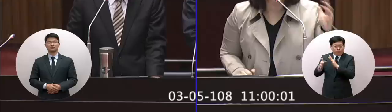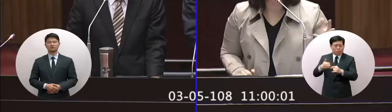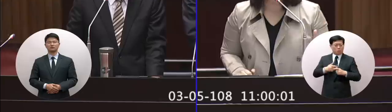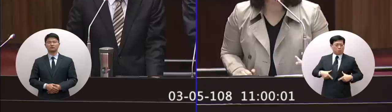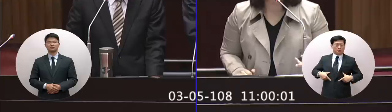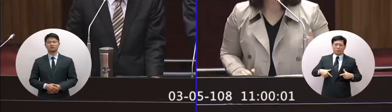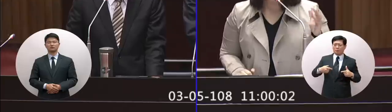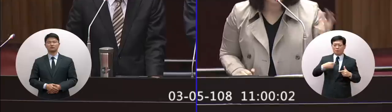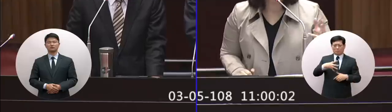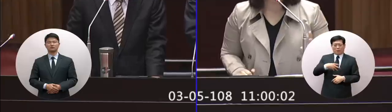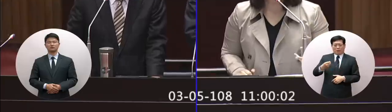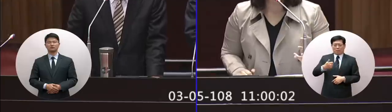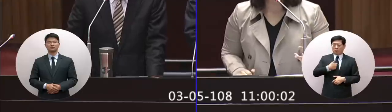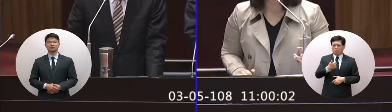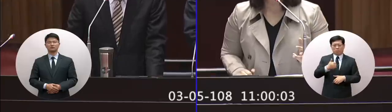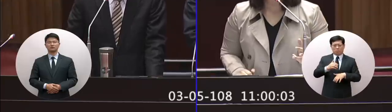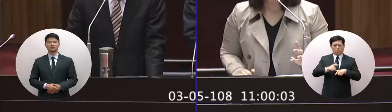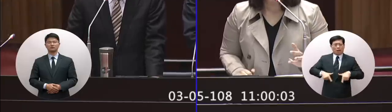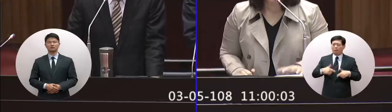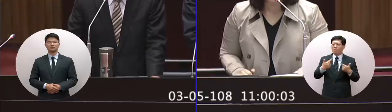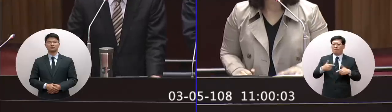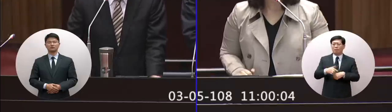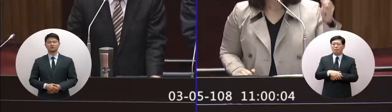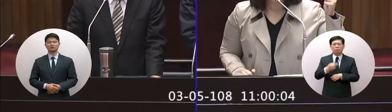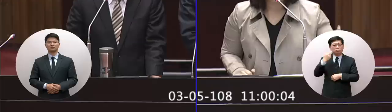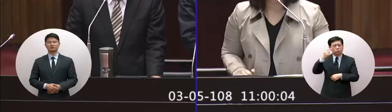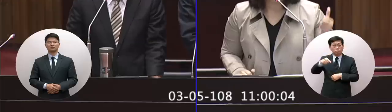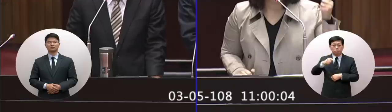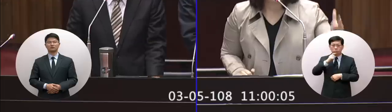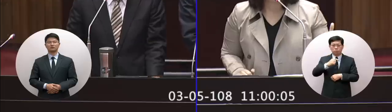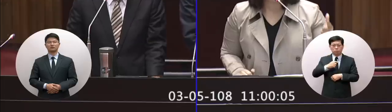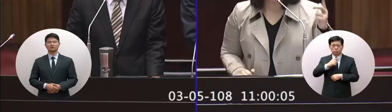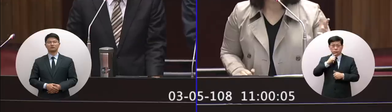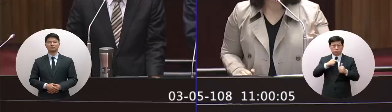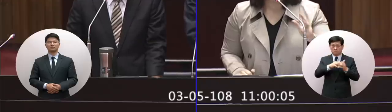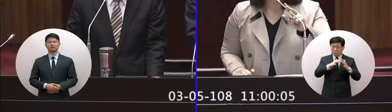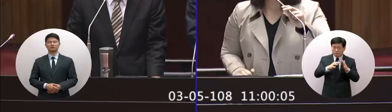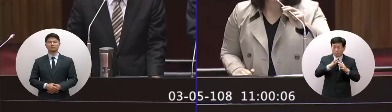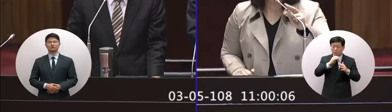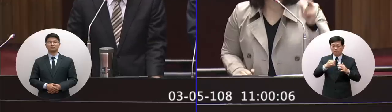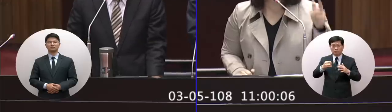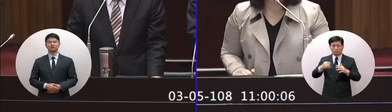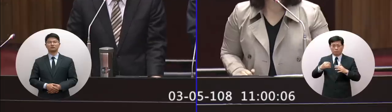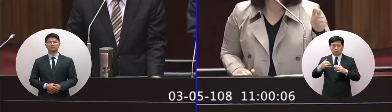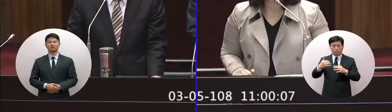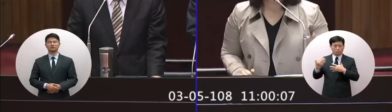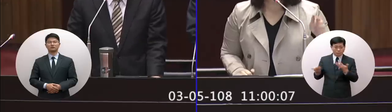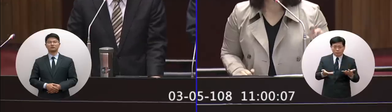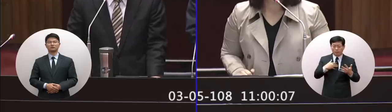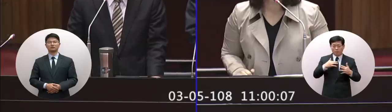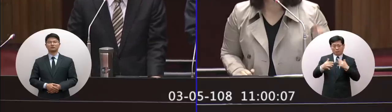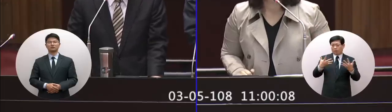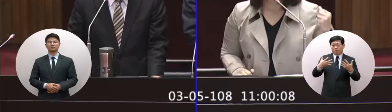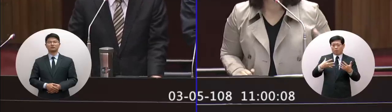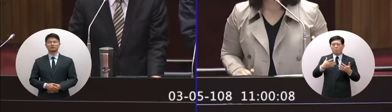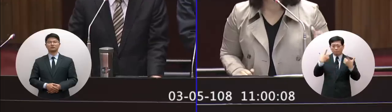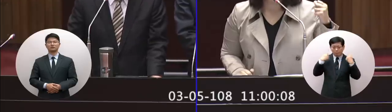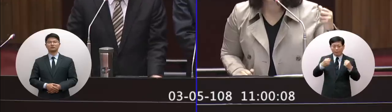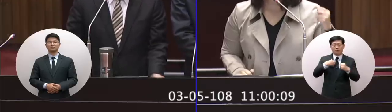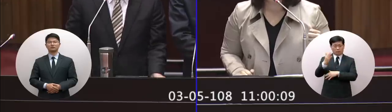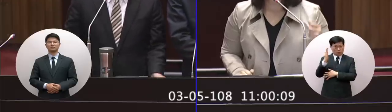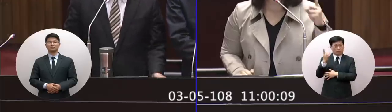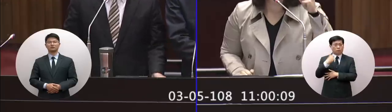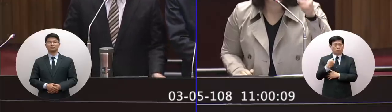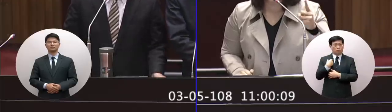有 gas， 我不畏战我也很有 gas？ 我觉得挑战、迎战、不畏战，这本来就是政府应该作为人